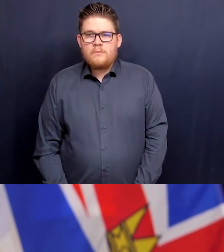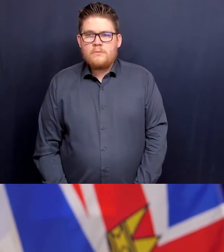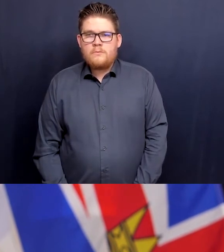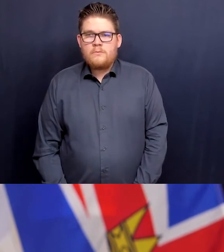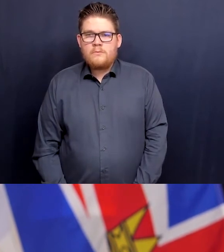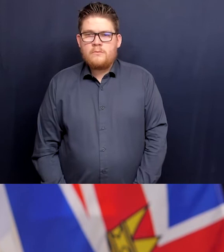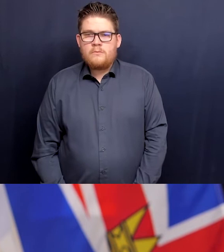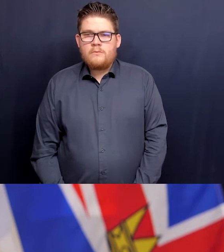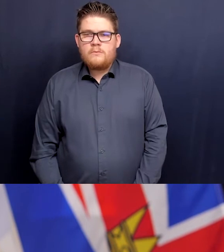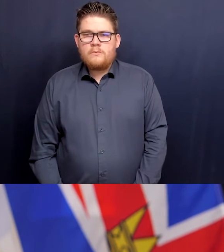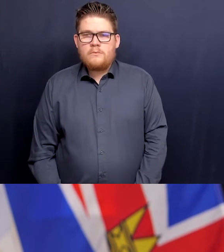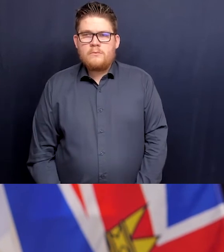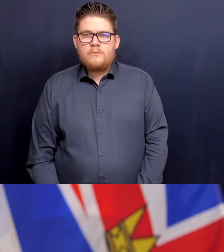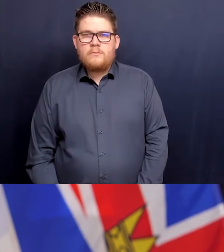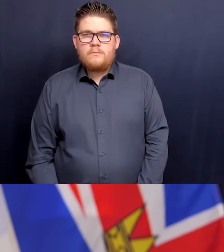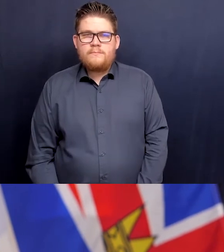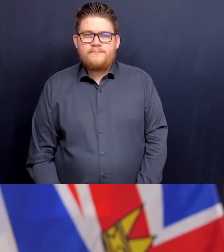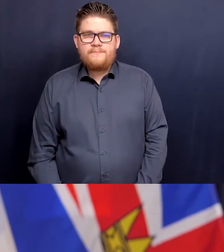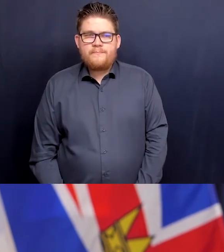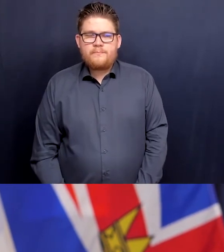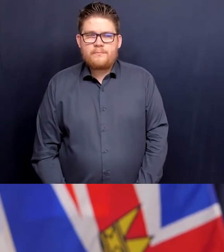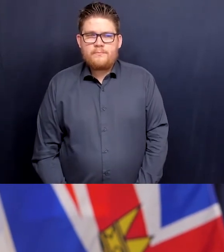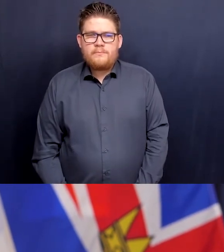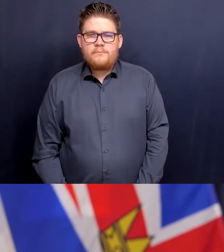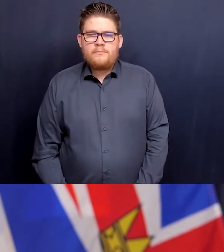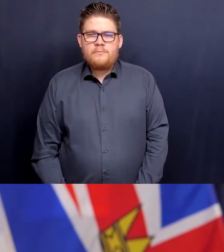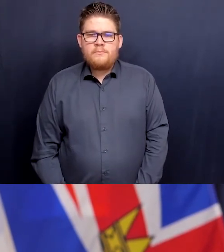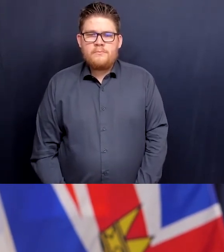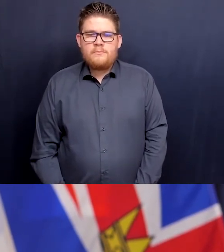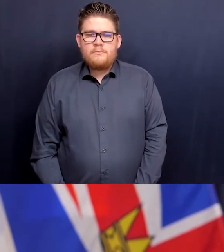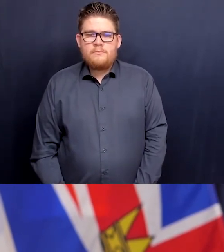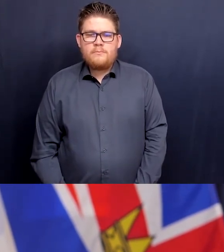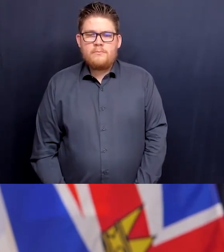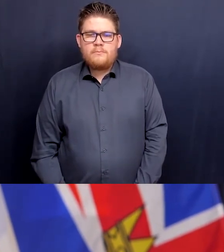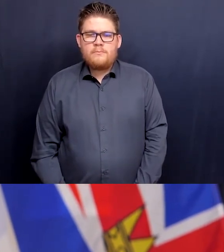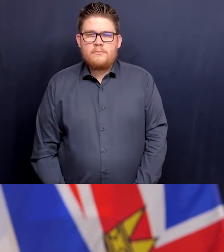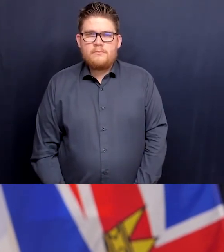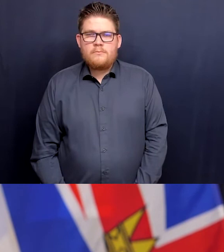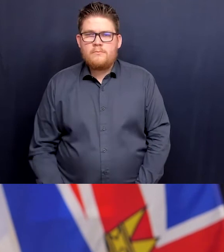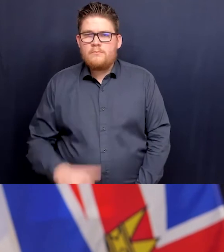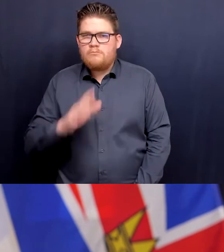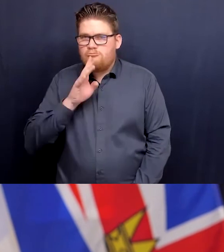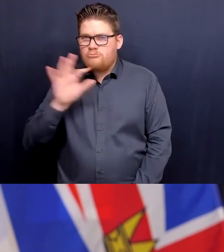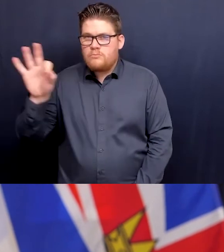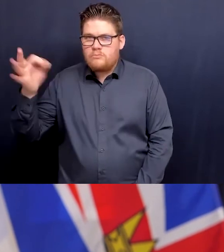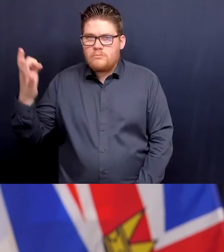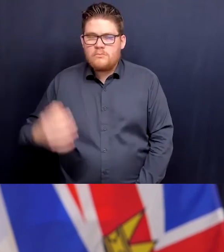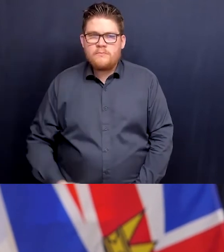visiteurs désignés actuellement et ajoutant à cela, d'autres visiteurs est